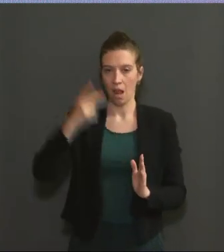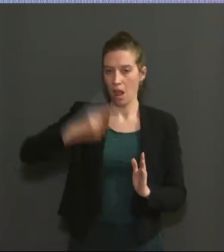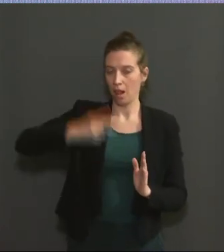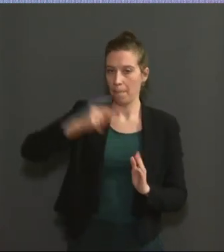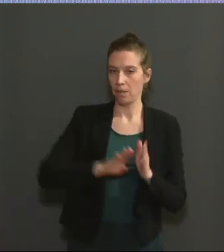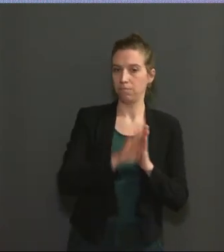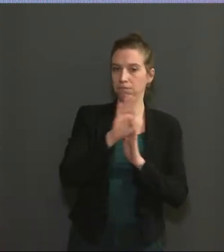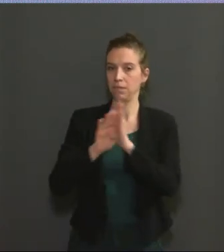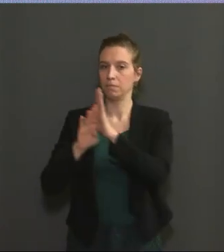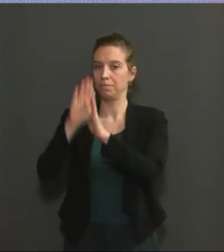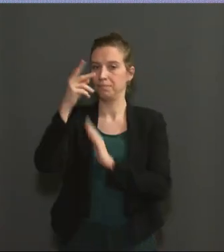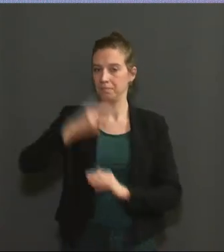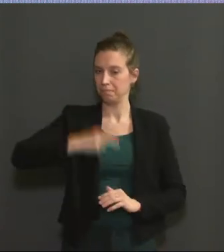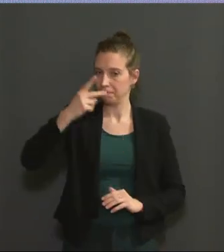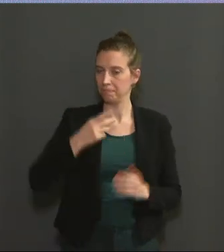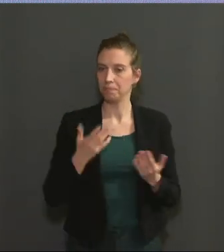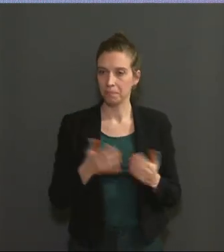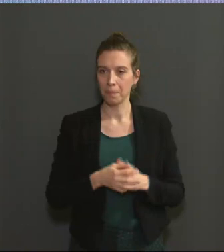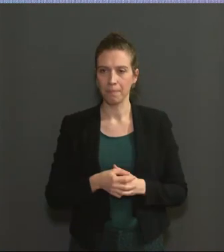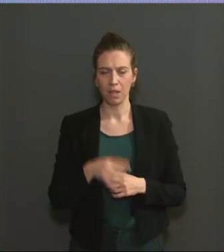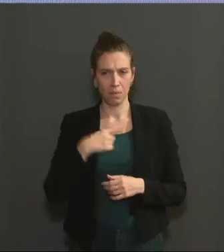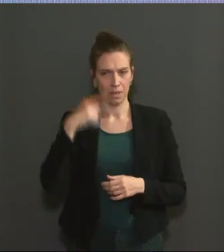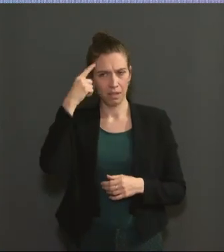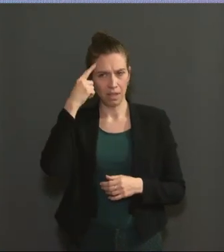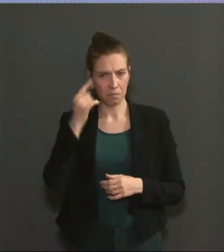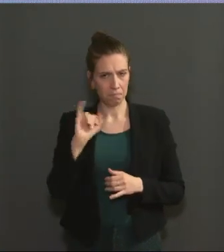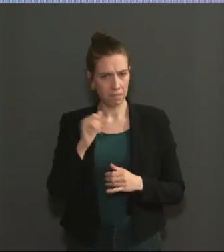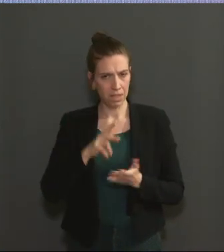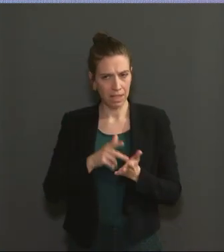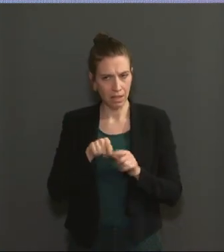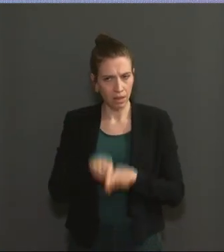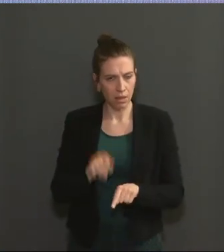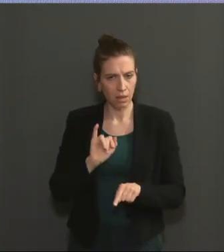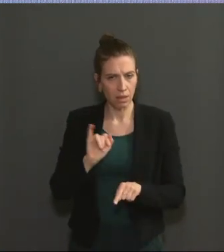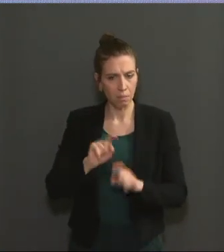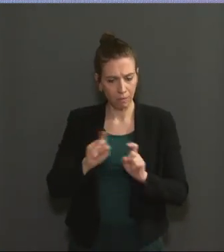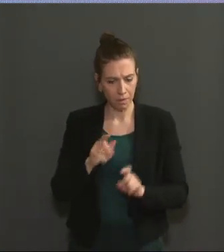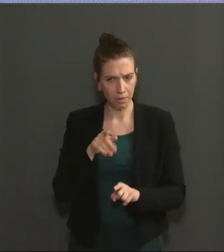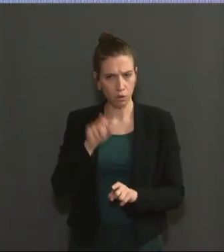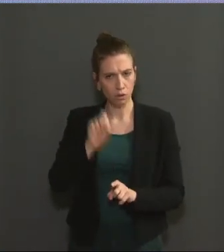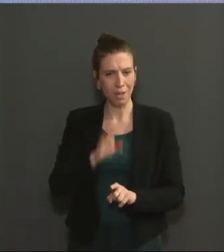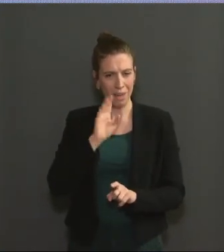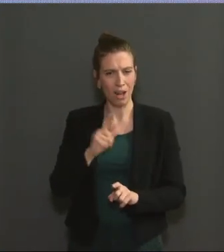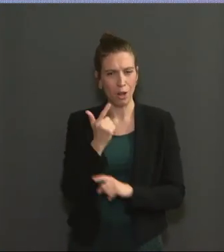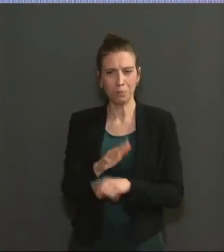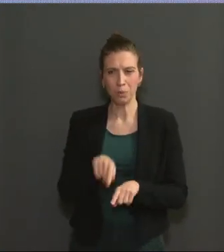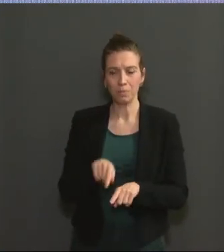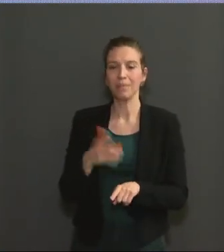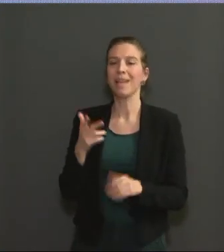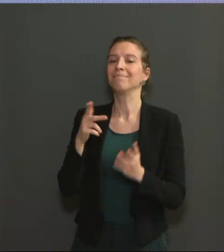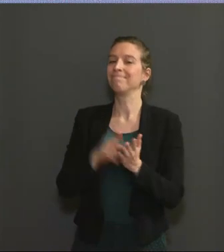4ers we denken dat dit in de provincie Luxemburg mogelijk te wiiten kan zijn aan het grensverkeer met het